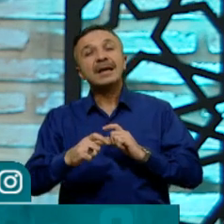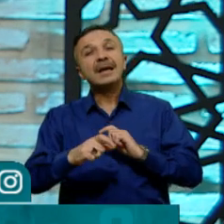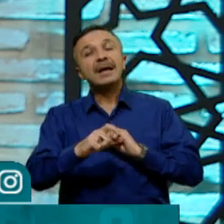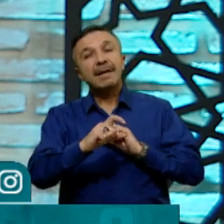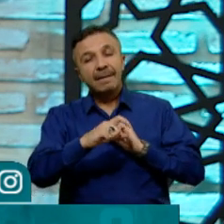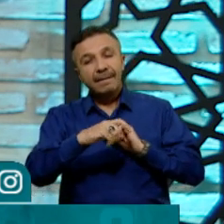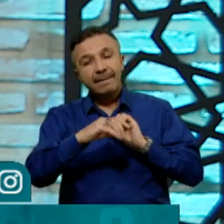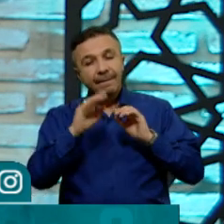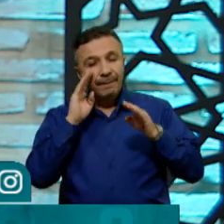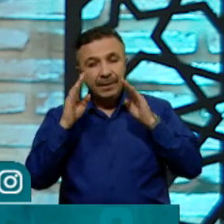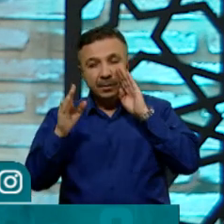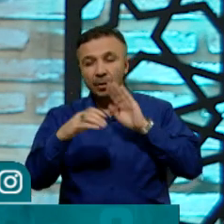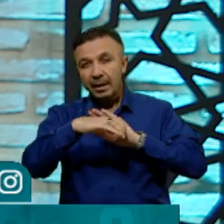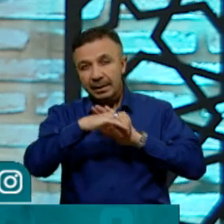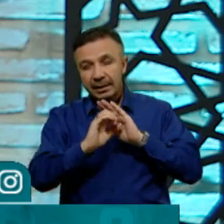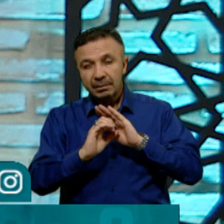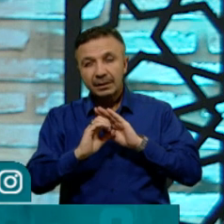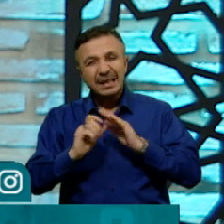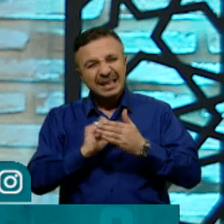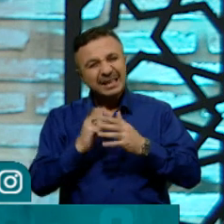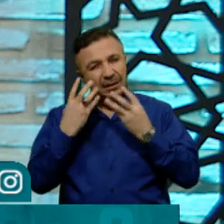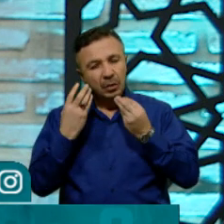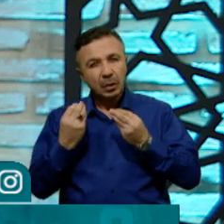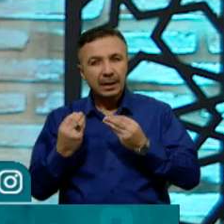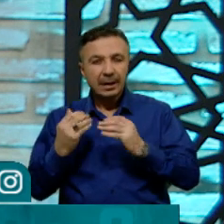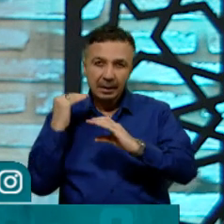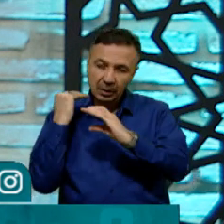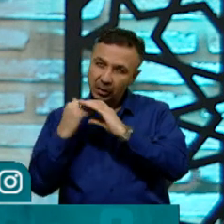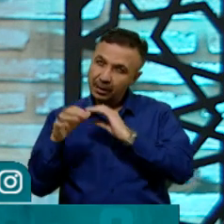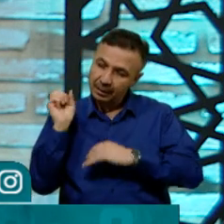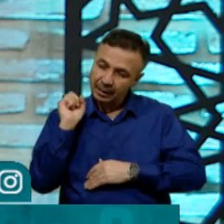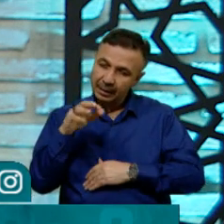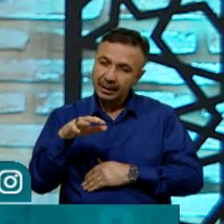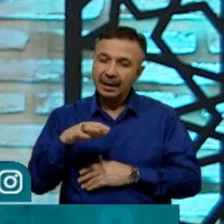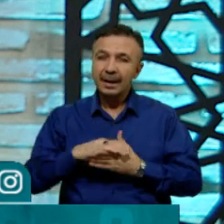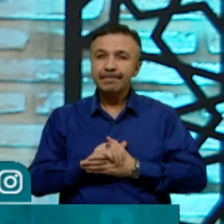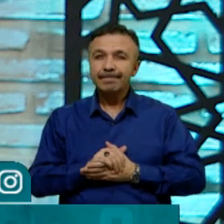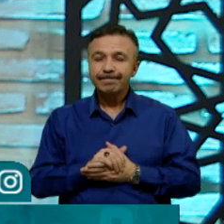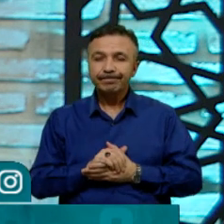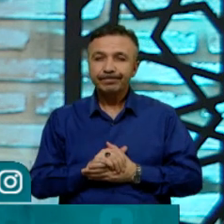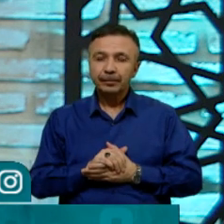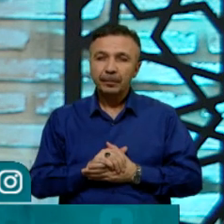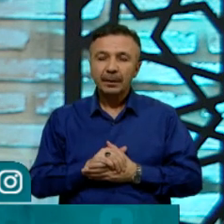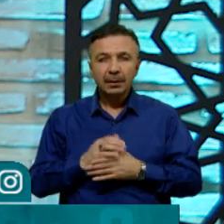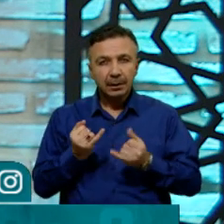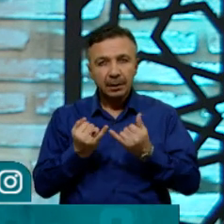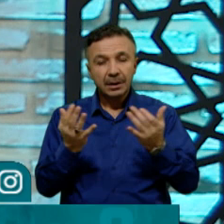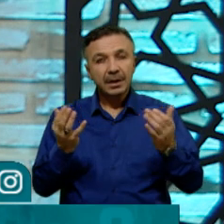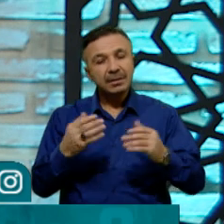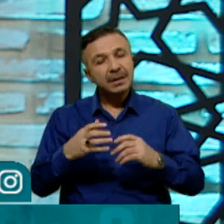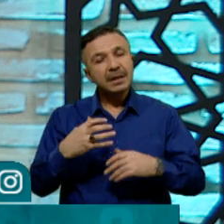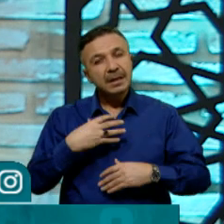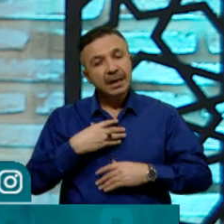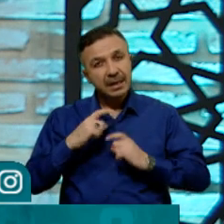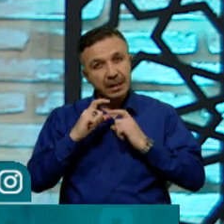üzerinden bizlere yazılı bir şekilde göndermek isteyen dostlarımız için Facebook ve Instagram uygulamalarını kullanarak diyanete soralım